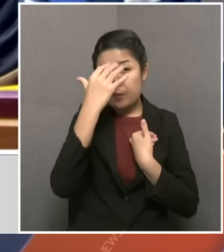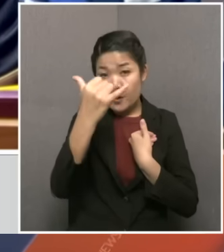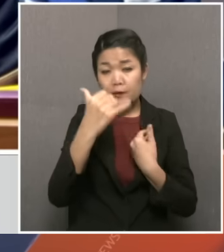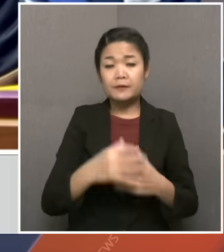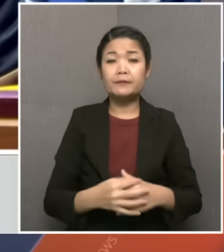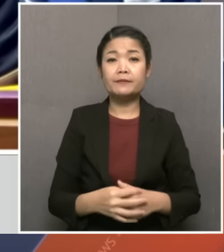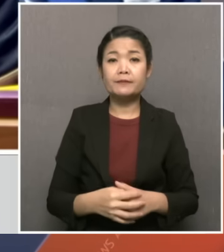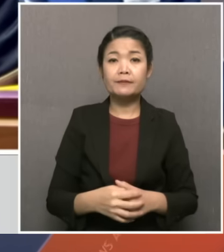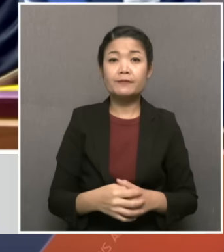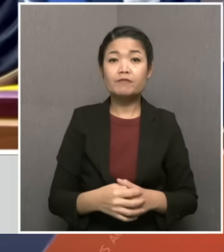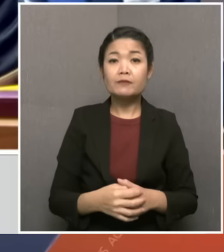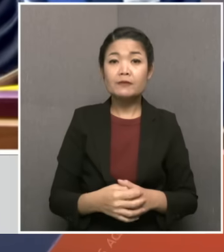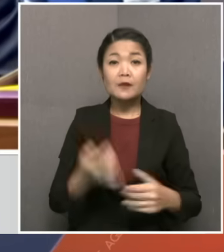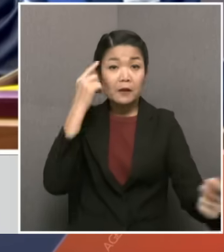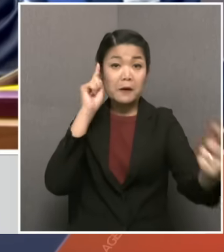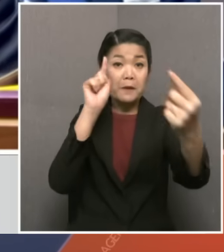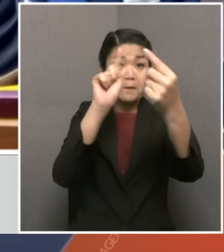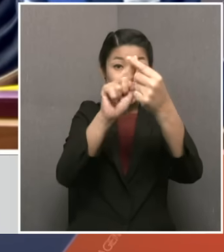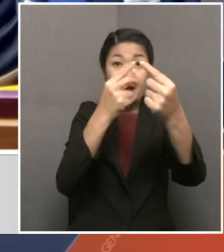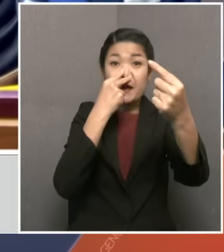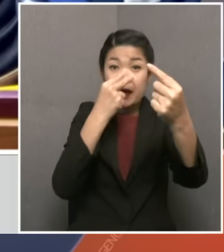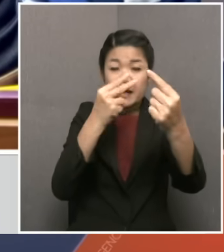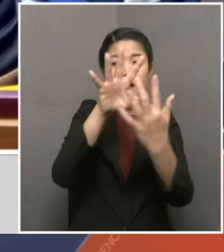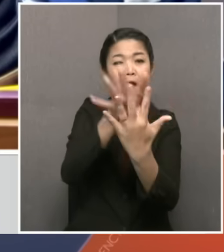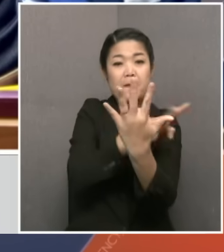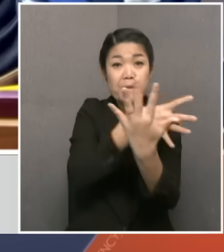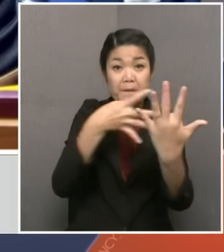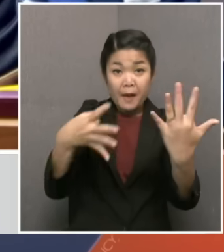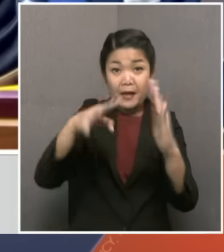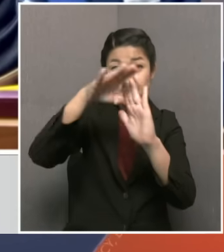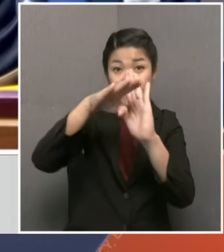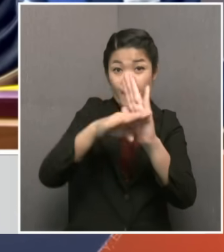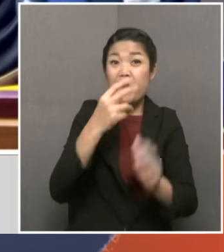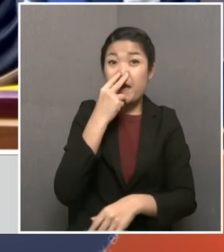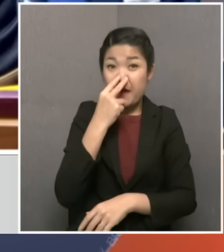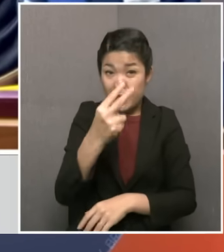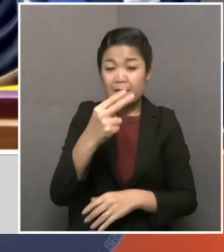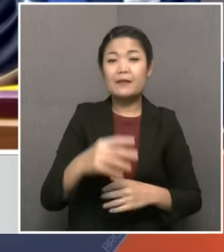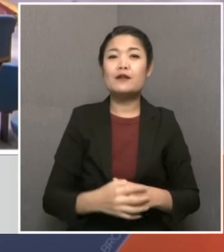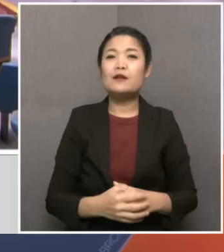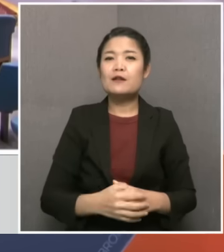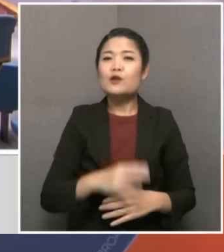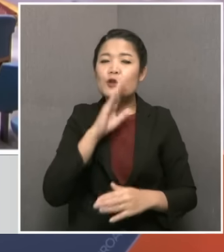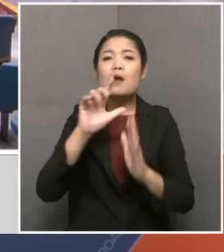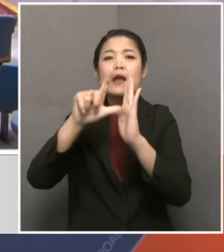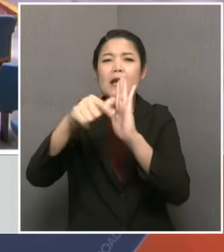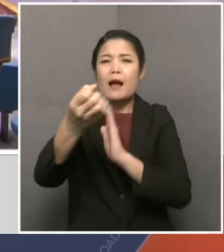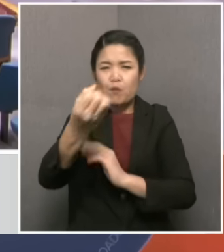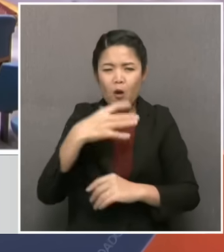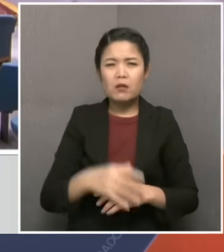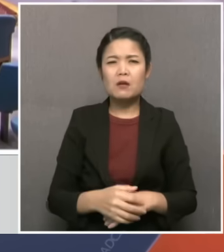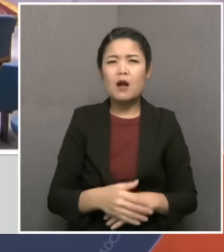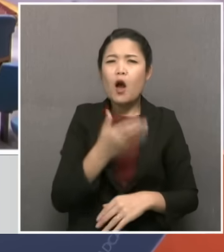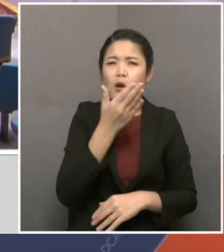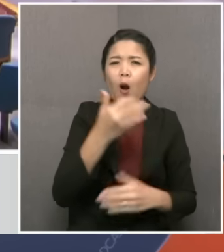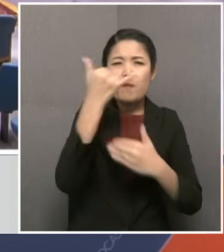ว่าเราเห็นเป้าหมายเราเห็นแผน NDC ซึ่งแม้ว่าท่านเลขาจะบอกว่าขอให้ส่งมาใหม่นะแต่ละประ